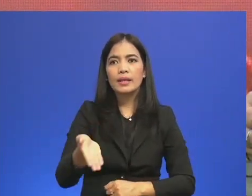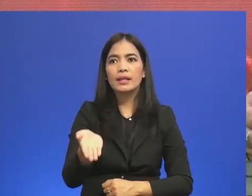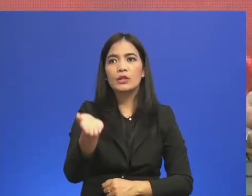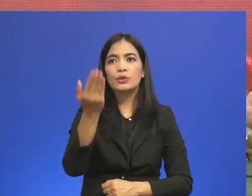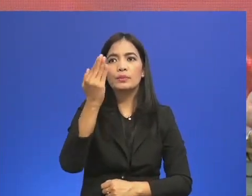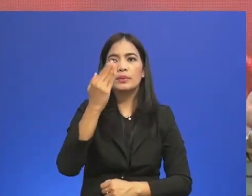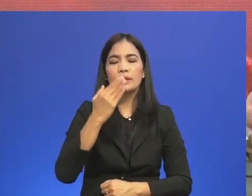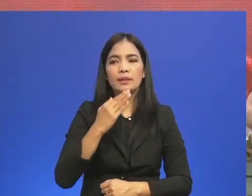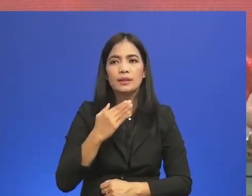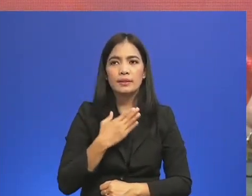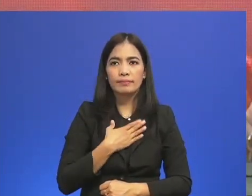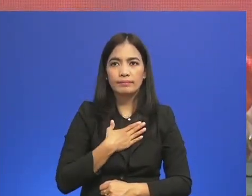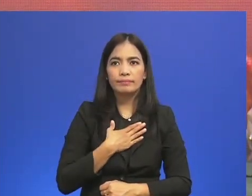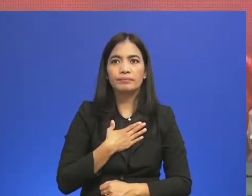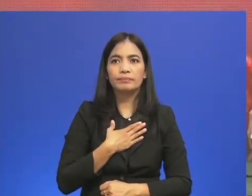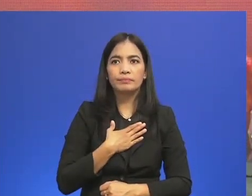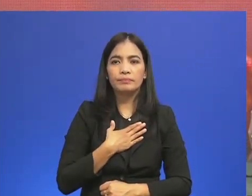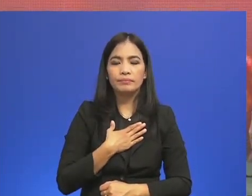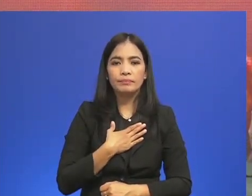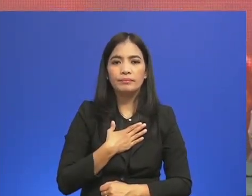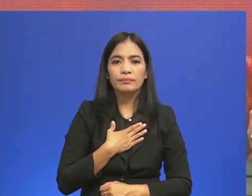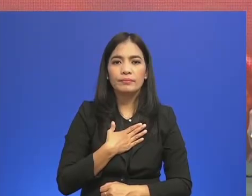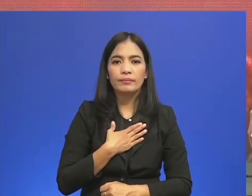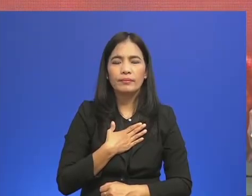akhir hayat ini.